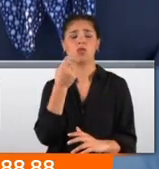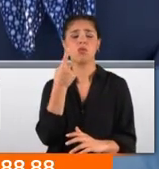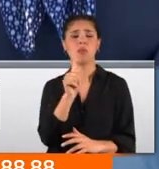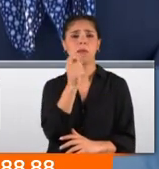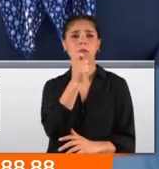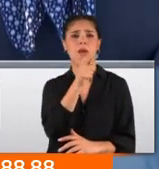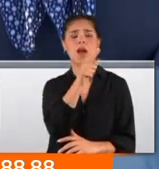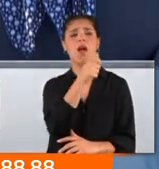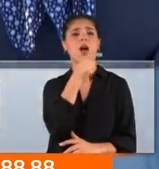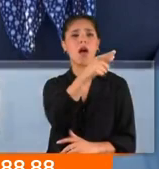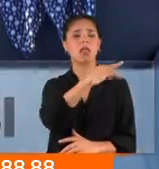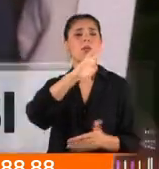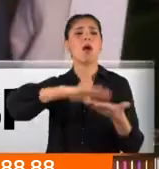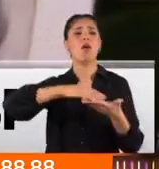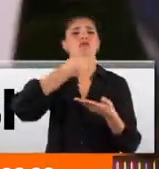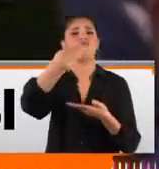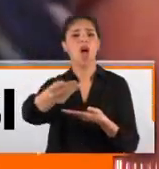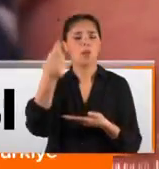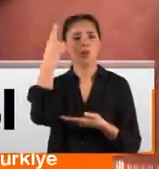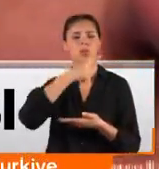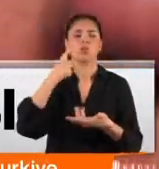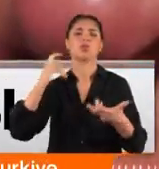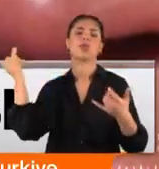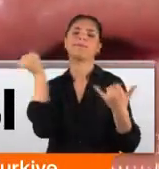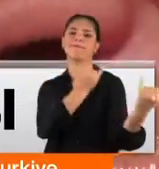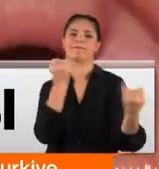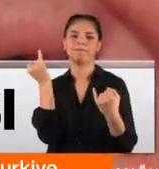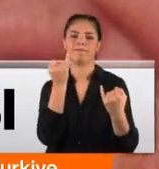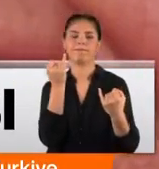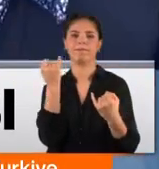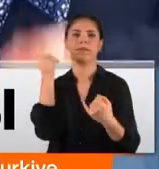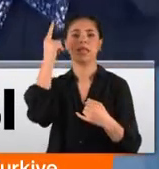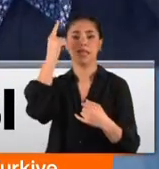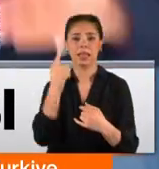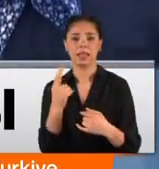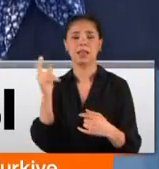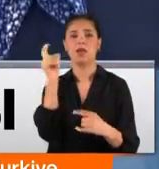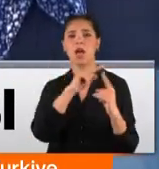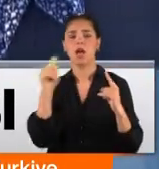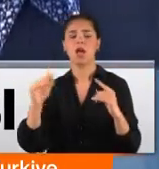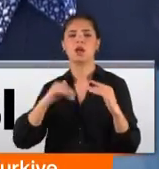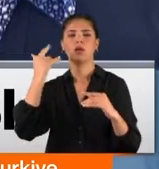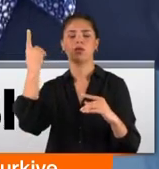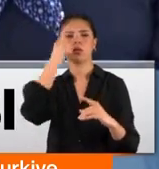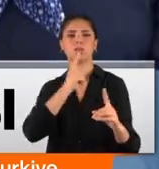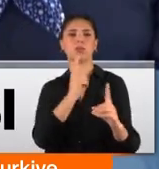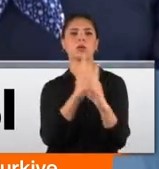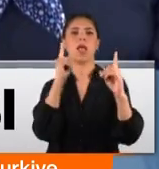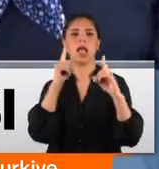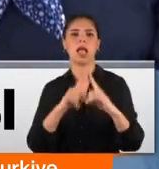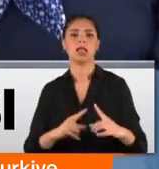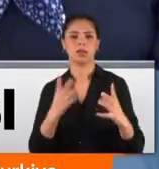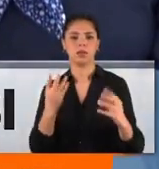dolayı öfkelendiğim için aslında bu problemler oldu. Karı koca aylar sonra ilk kez yüzleşti. Ne hale gelmişsin sen? Ne oldu böyle sana? Ben